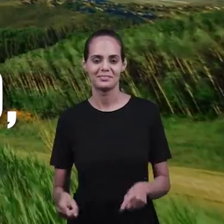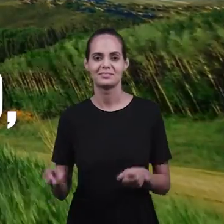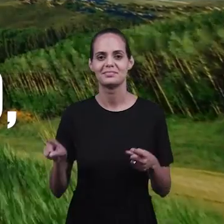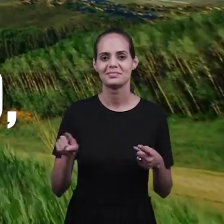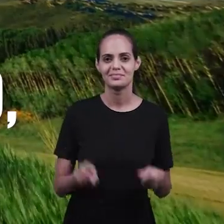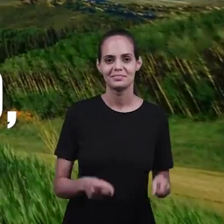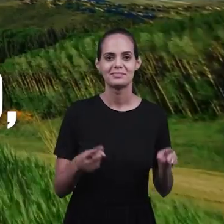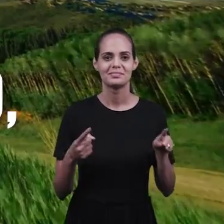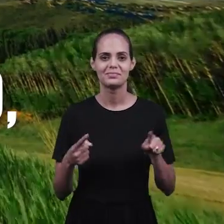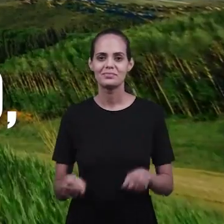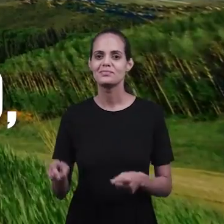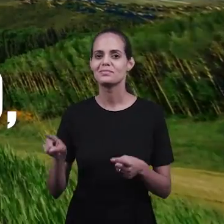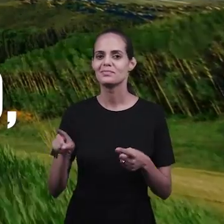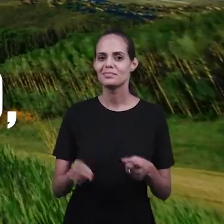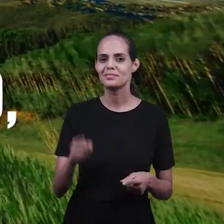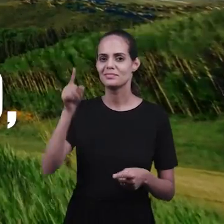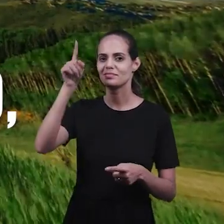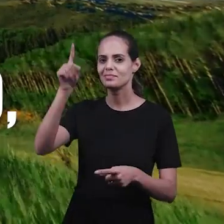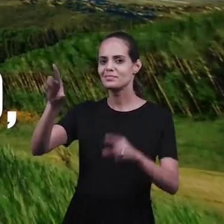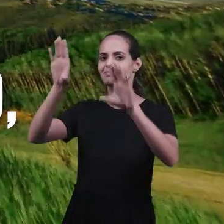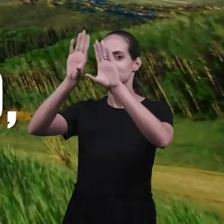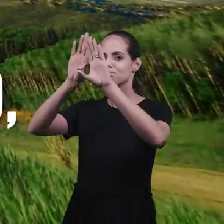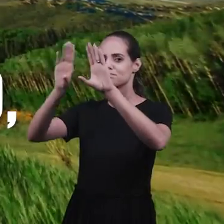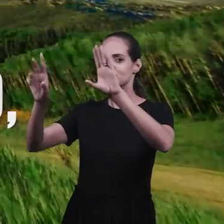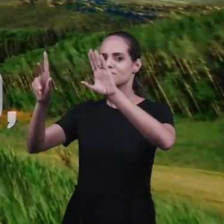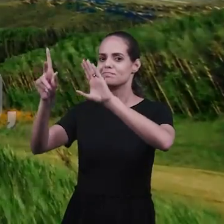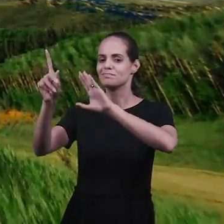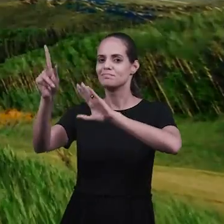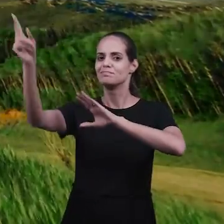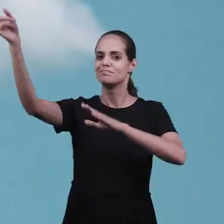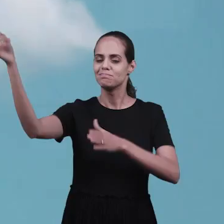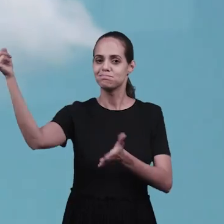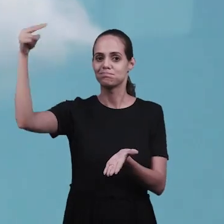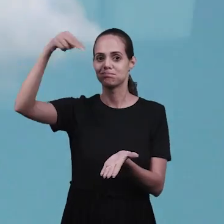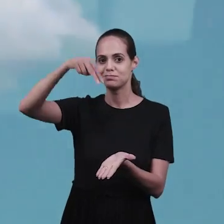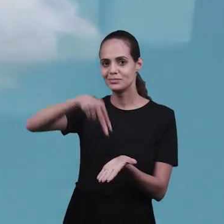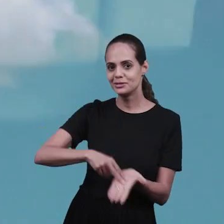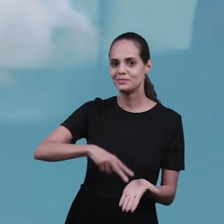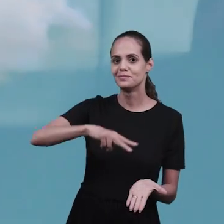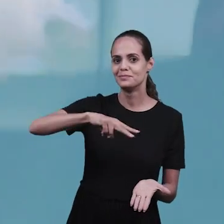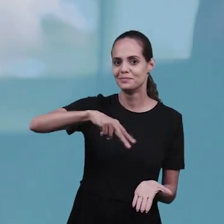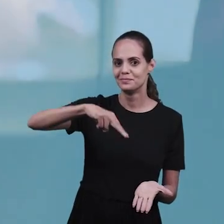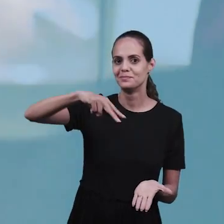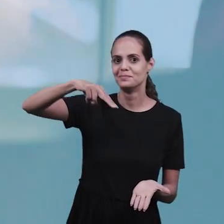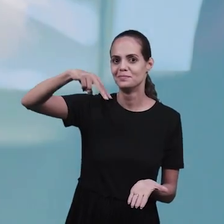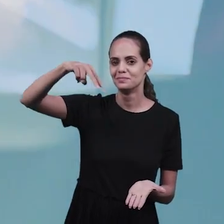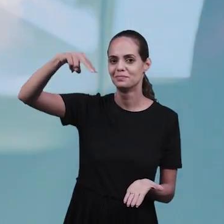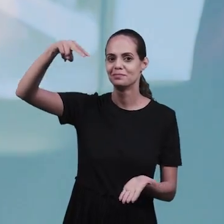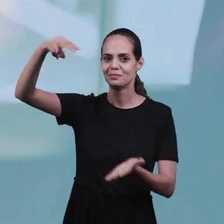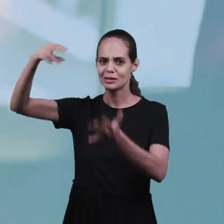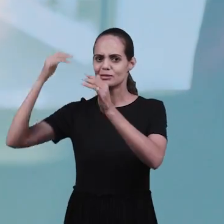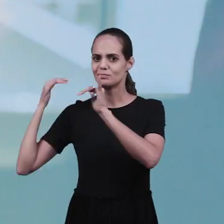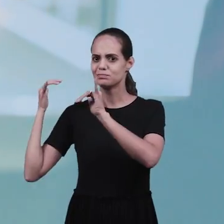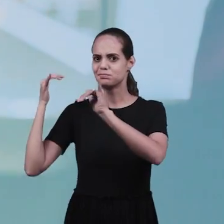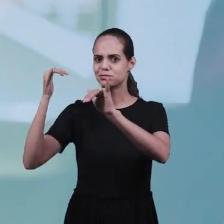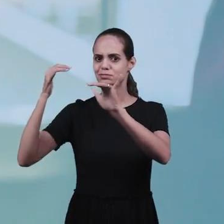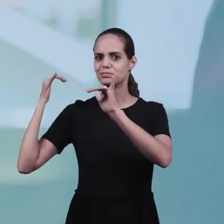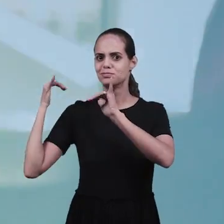Quando lá do céu descendo para o seu Jesus voltar e o clarim de Deus a todos